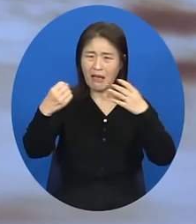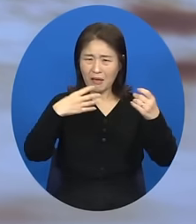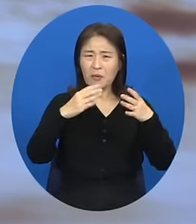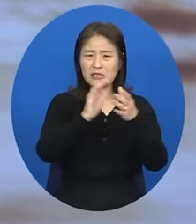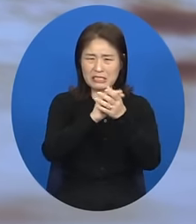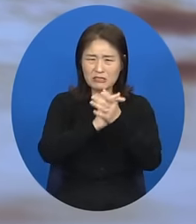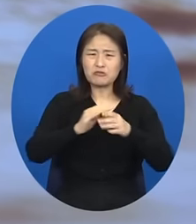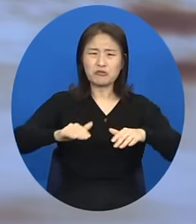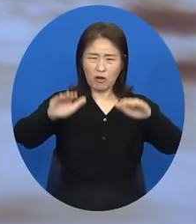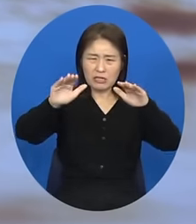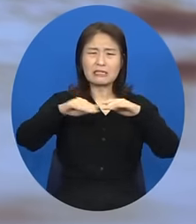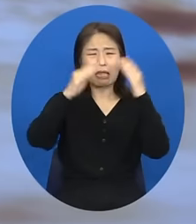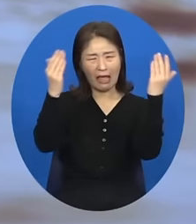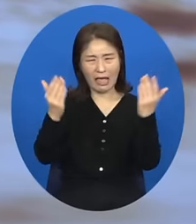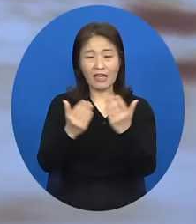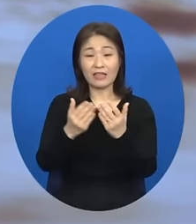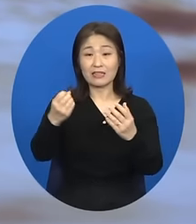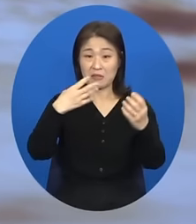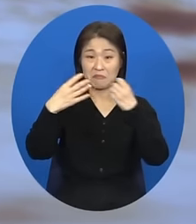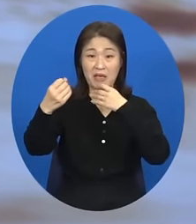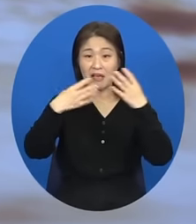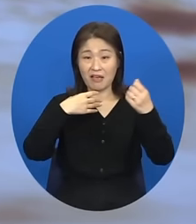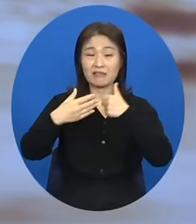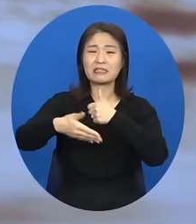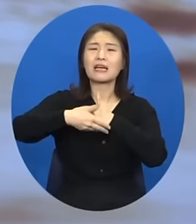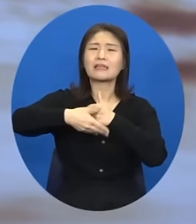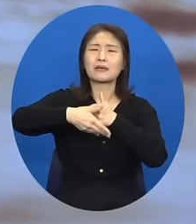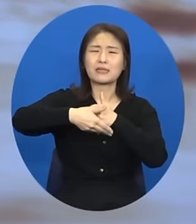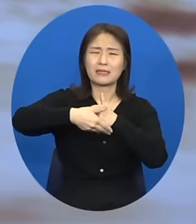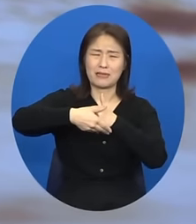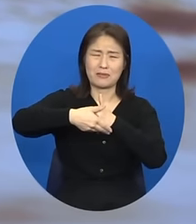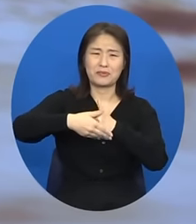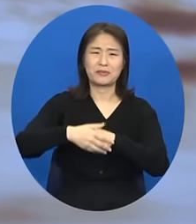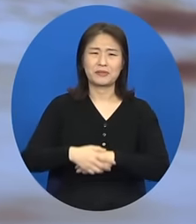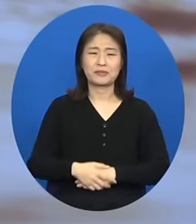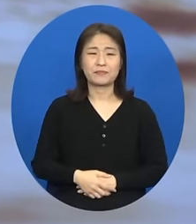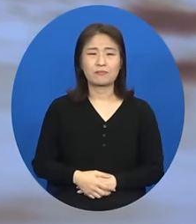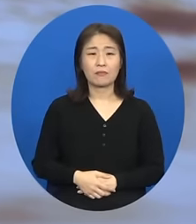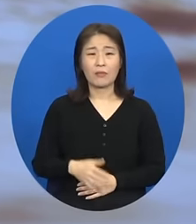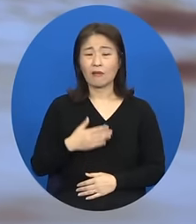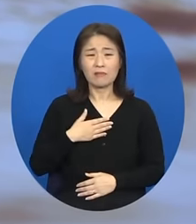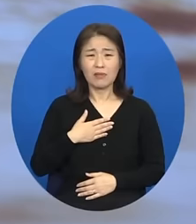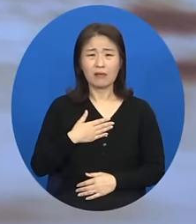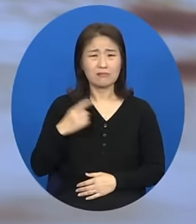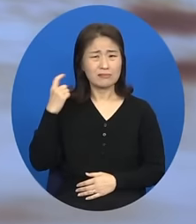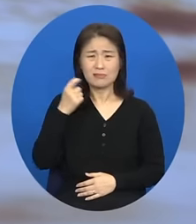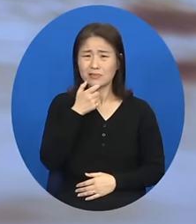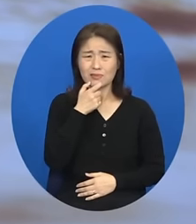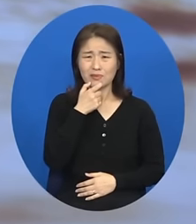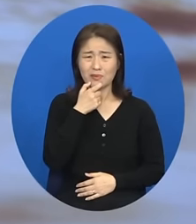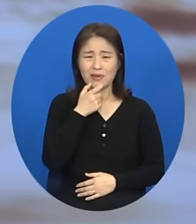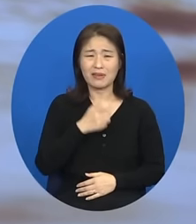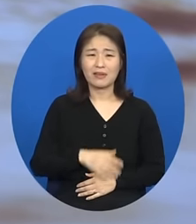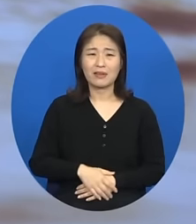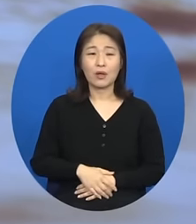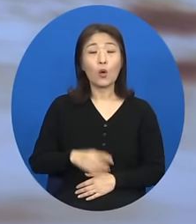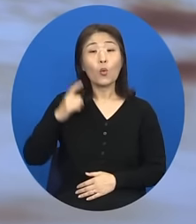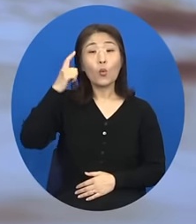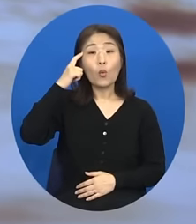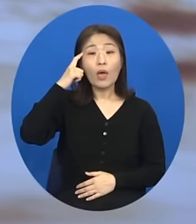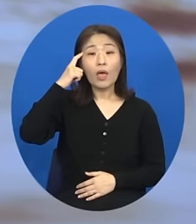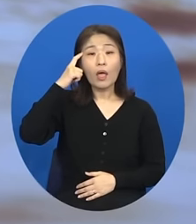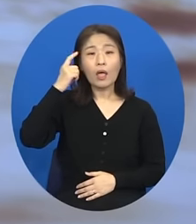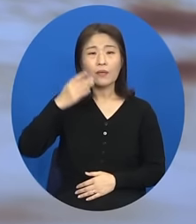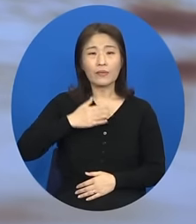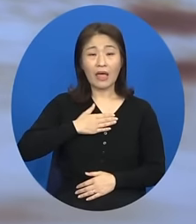했어요. 근데 저는 그 말을 듣기 굉장히 싫어했습니다. 왜냐하면요, 제가 그렇게 성격이 형성된 거는